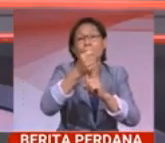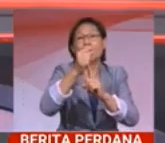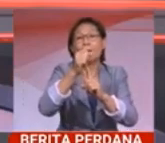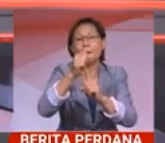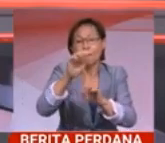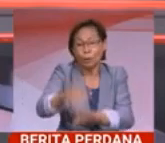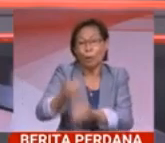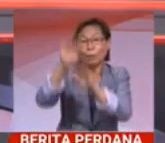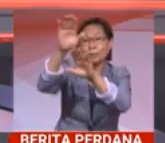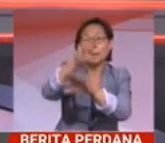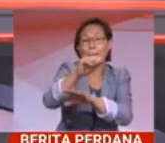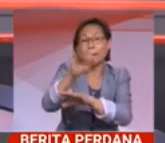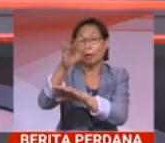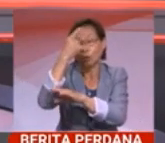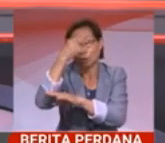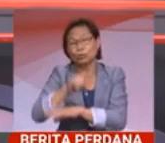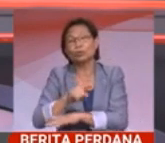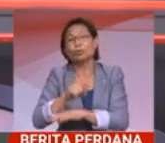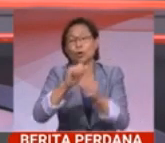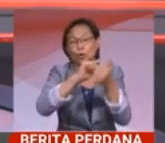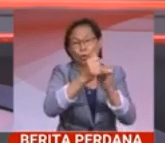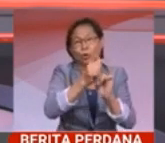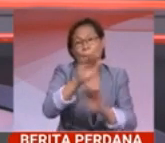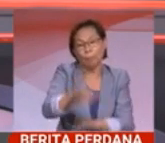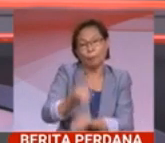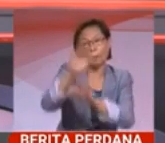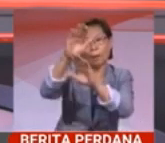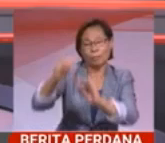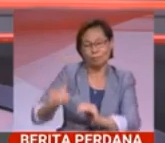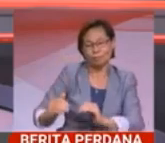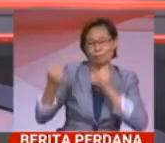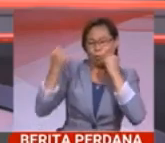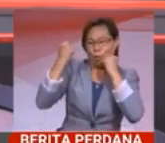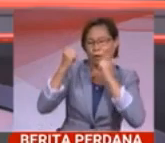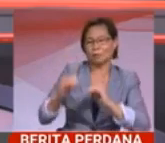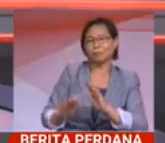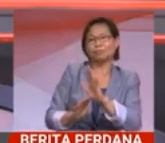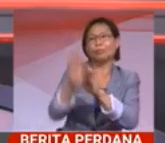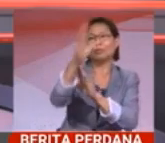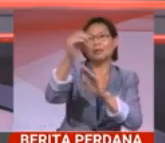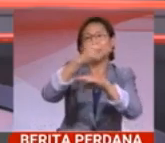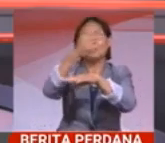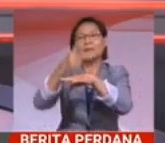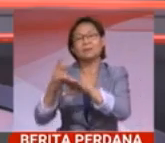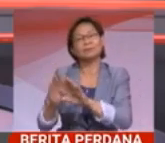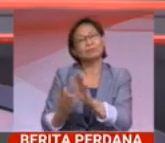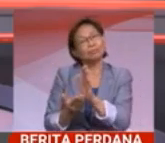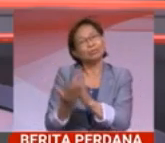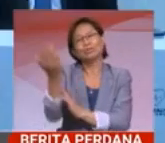pagi memastikan suka itu terus diberkas sekali diperingkat pembangunan dan kebangsaan